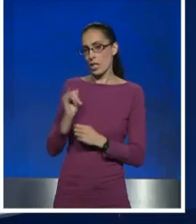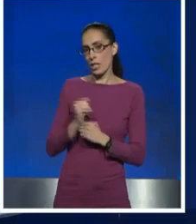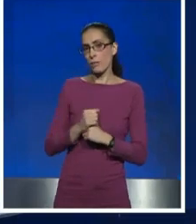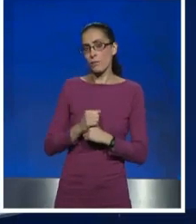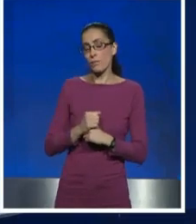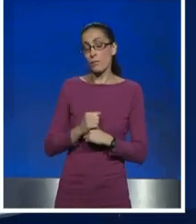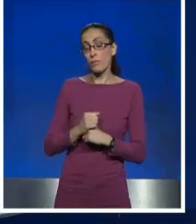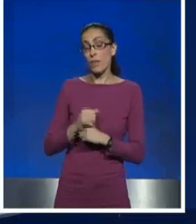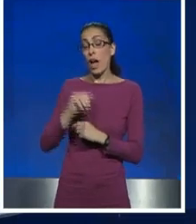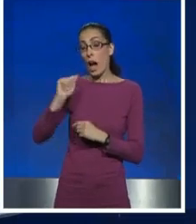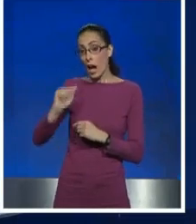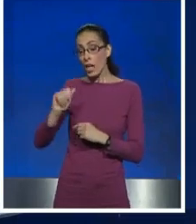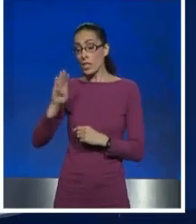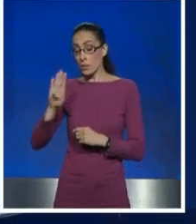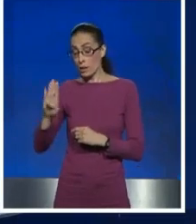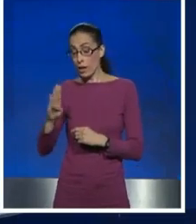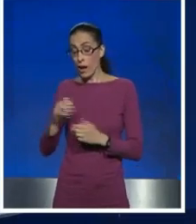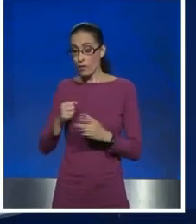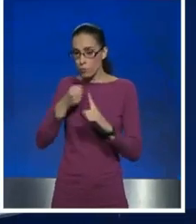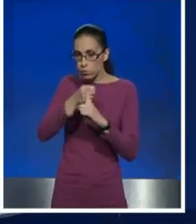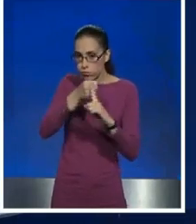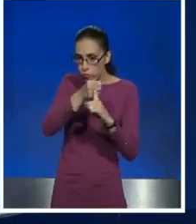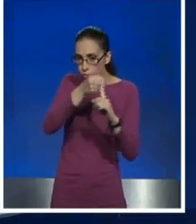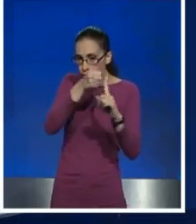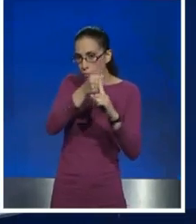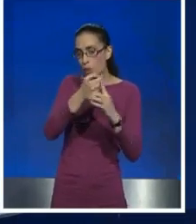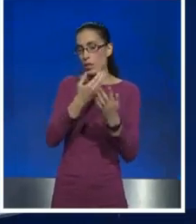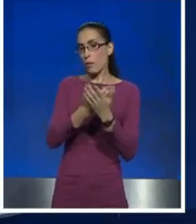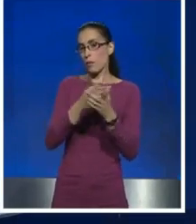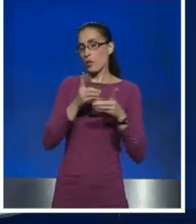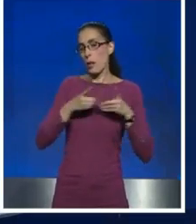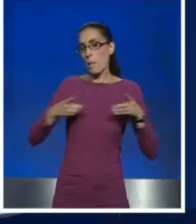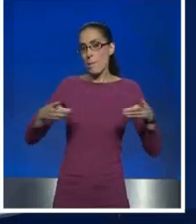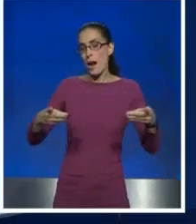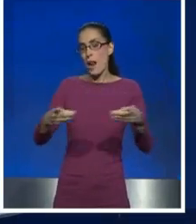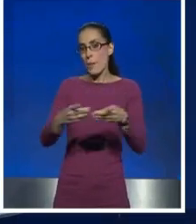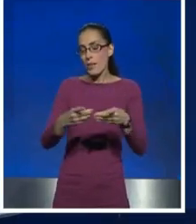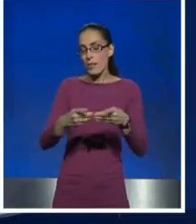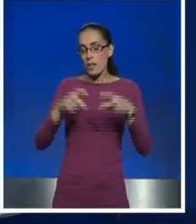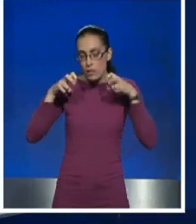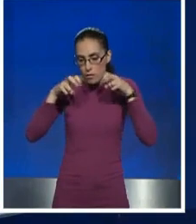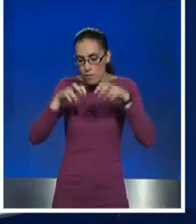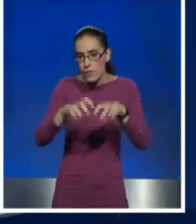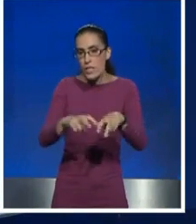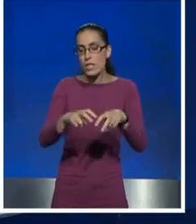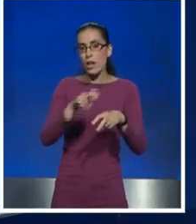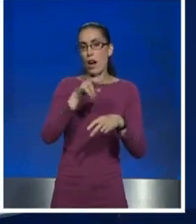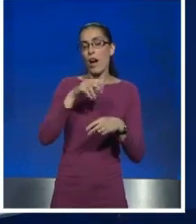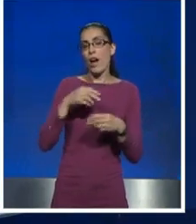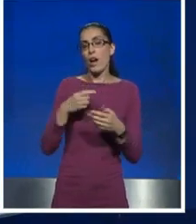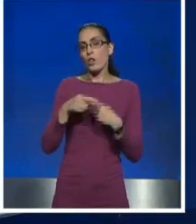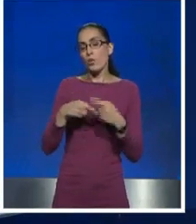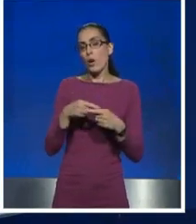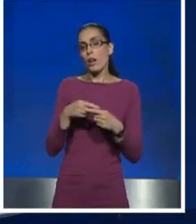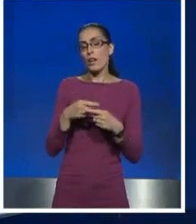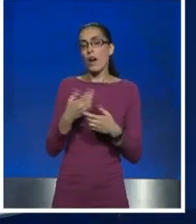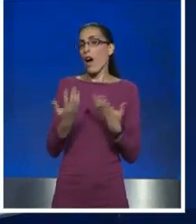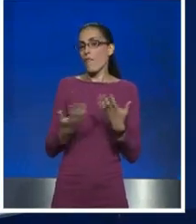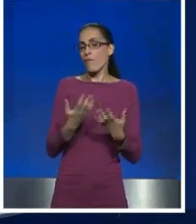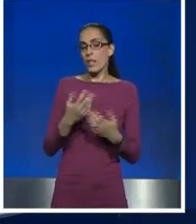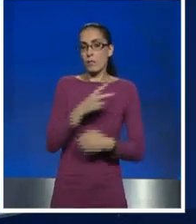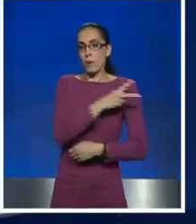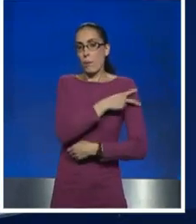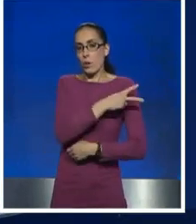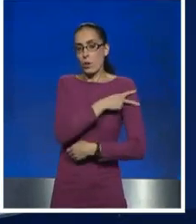tisforza l-Unjoni Ewropea, il-Parlament, biex jivvota favur investigazzjoni kriminali mill-Pulizija fuq